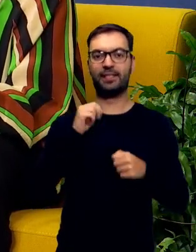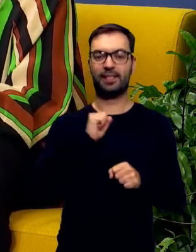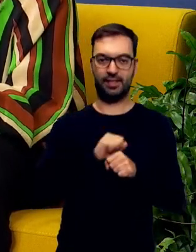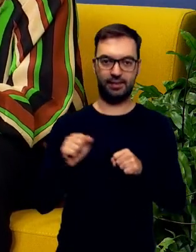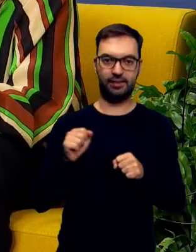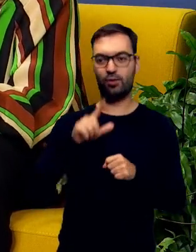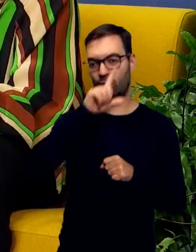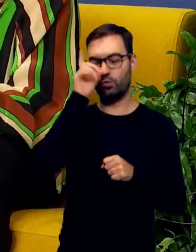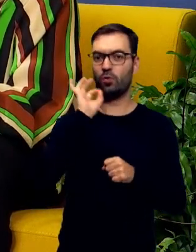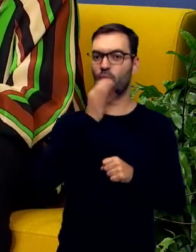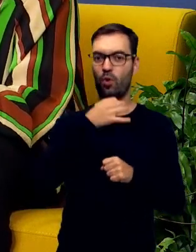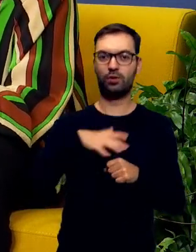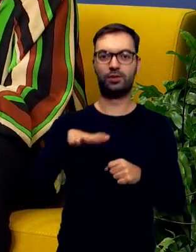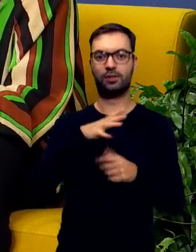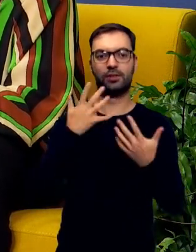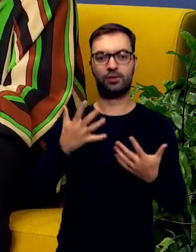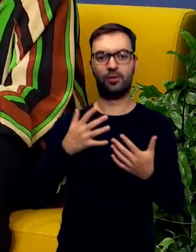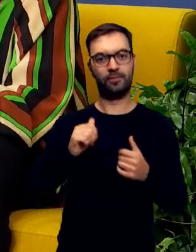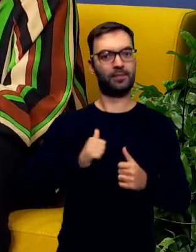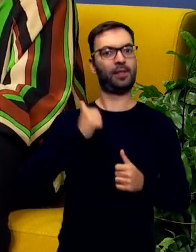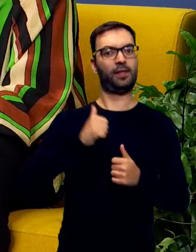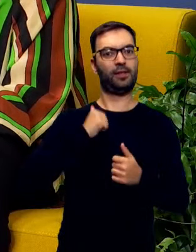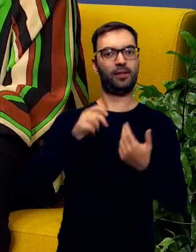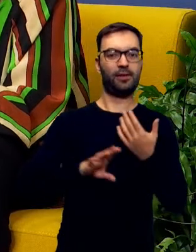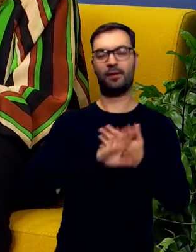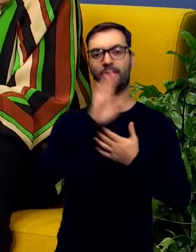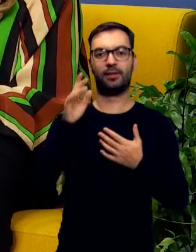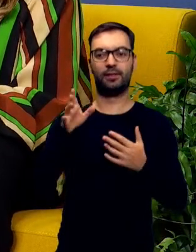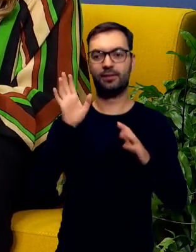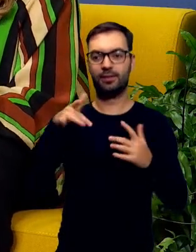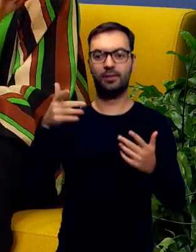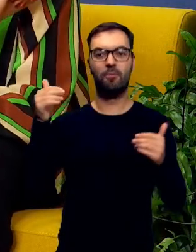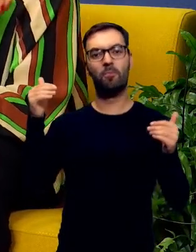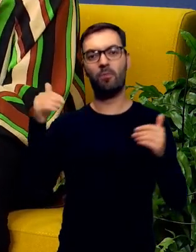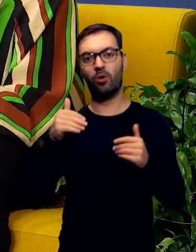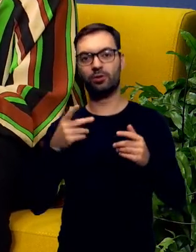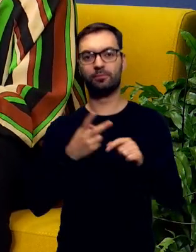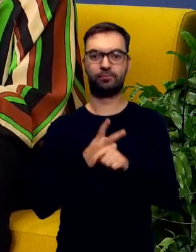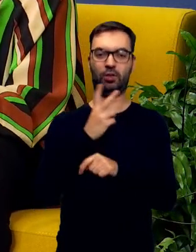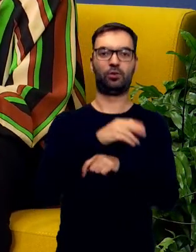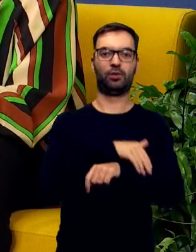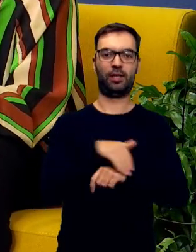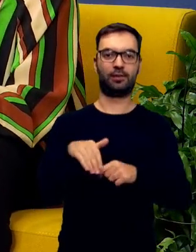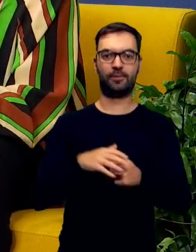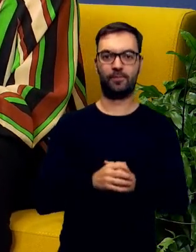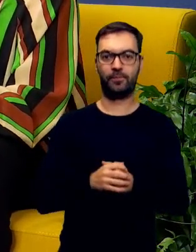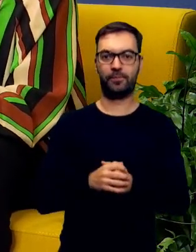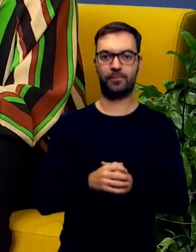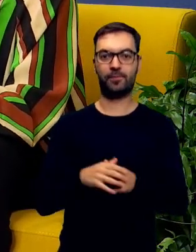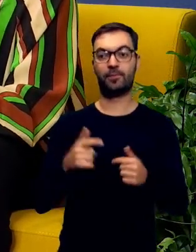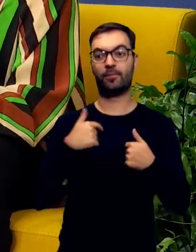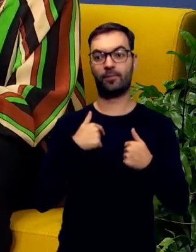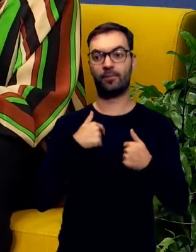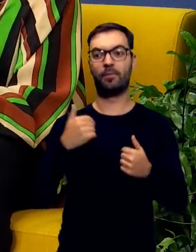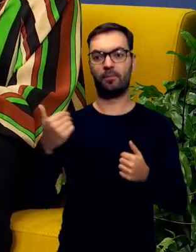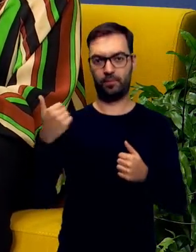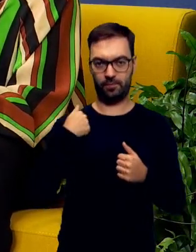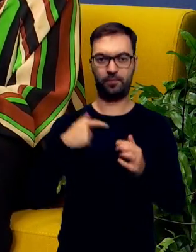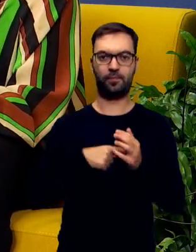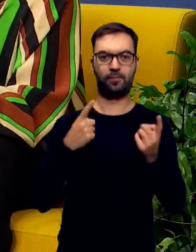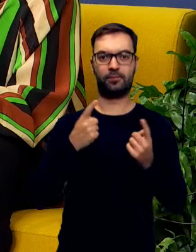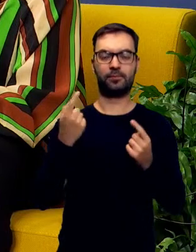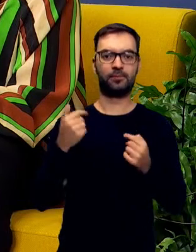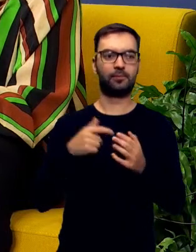i ludzie młodzi zwłaszcza chcą się tak wykazać, na tyle wykazać, że gdzieś być może przekroczą te granice. Mhm. Mnie się zdarzyło na